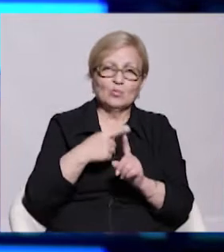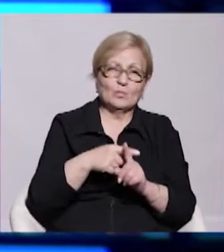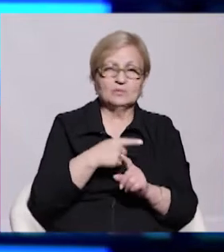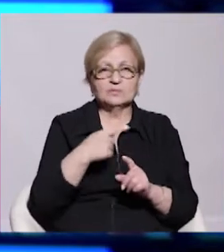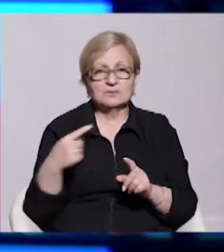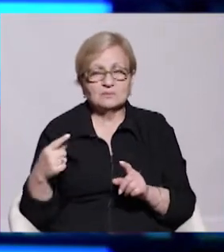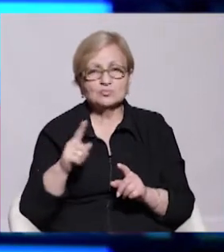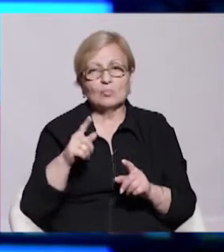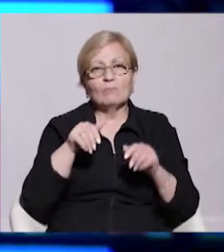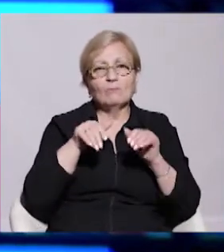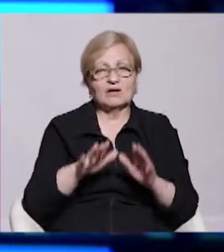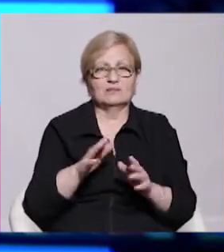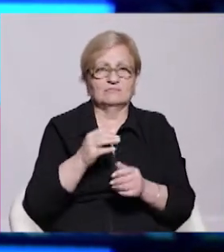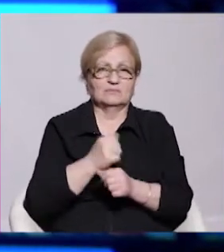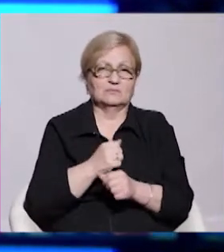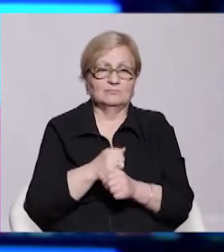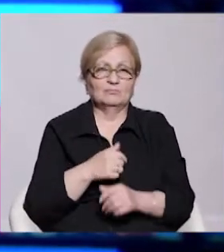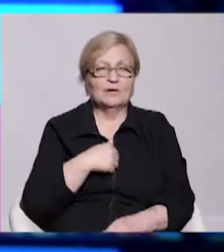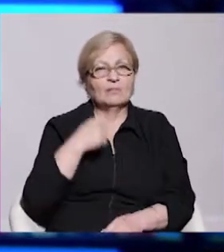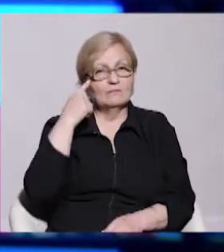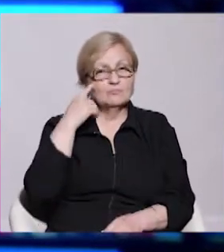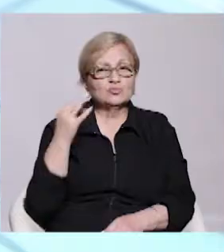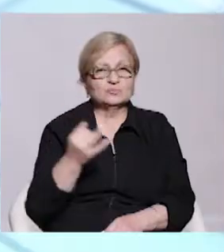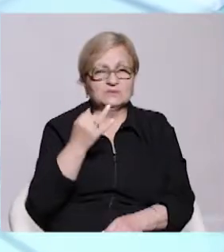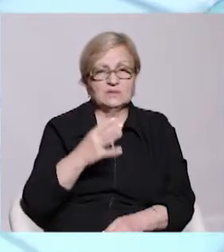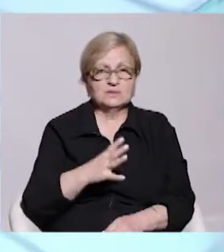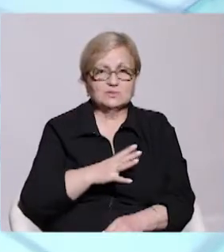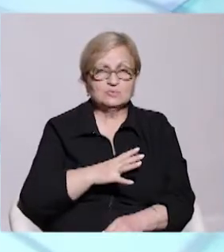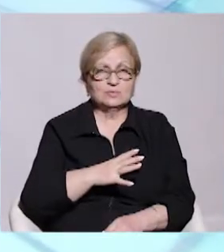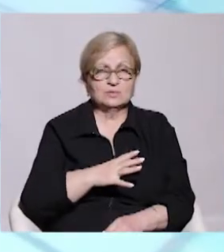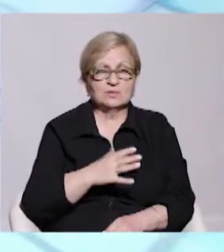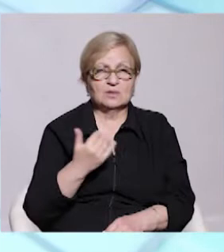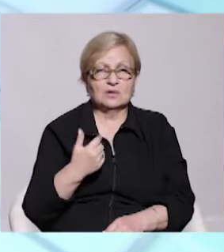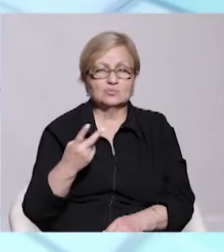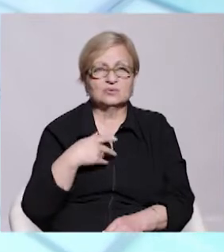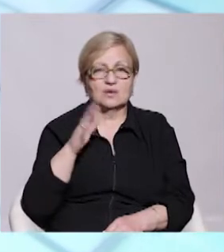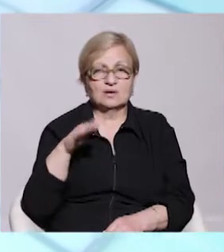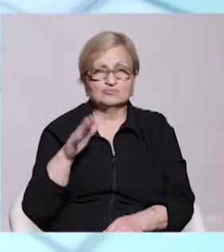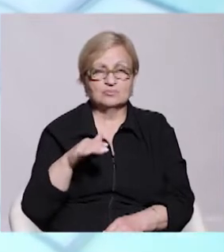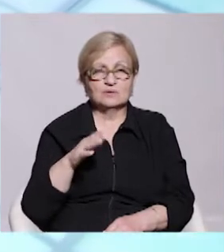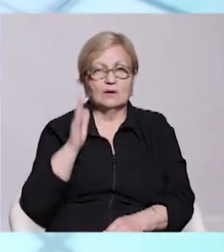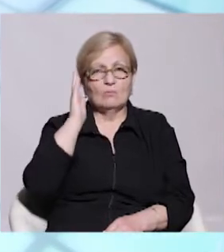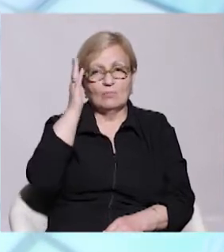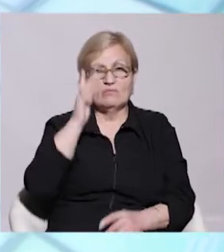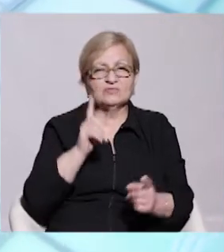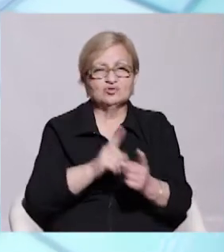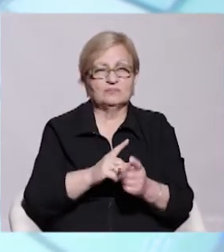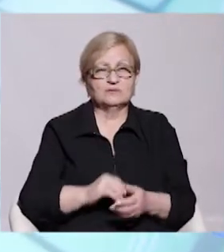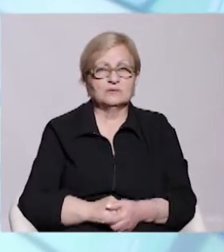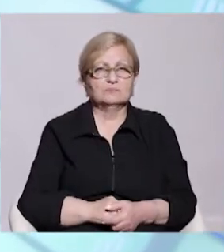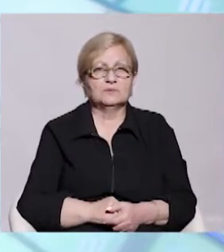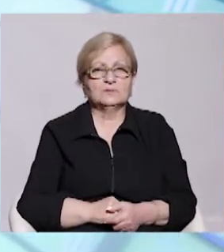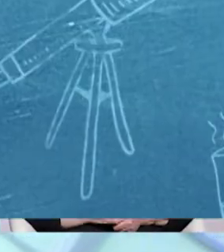პრობლემები გადავჭრათ. ფიქრობ, საინტერესო გაკვეთილი გამოგვივიდა. ახლა უნდა დაგემშვიდობოთ მომავალ შეხვედრამდე.